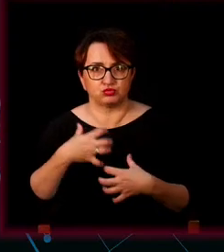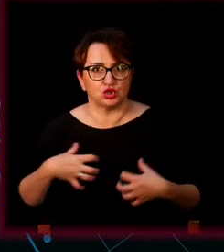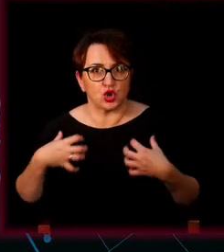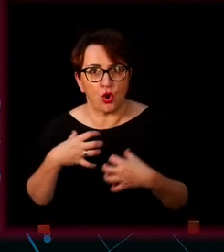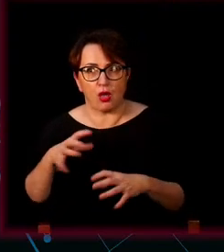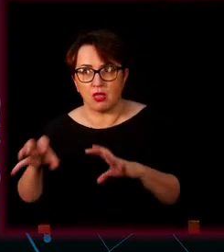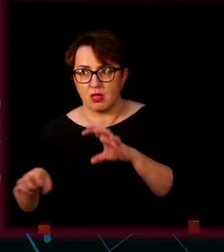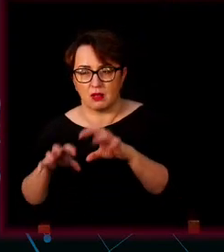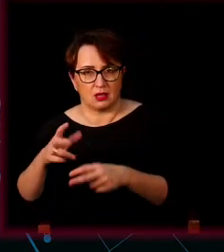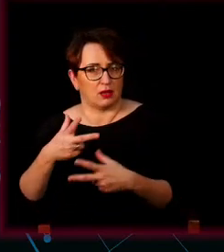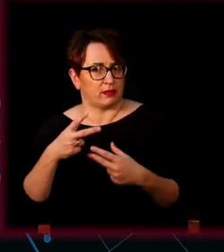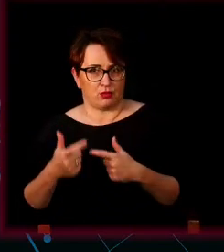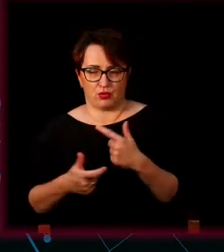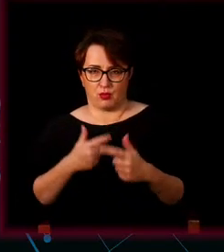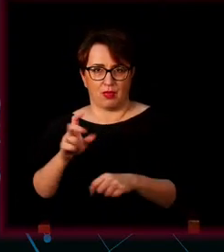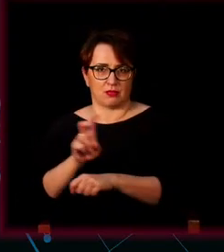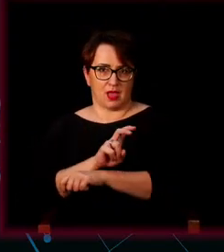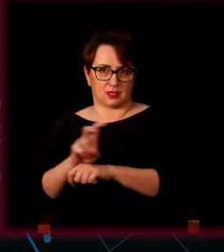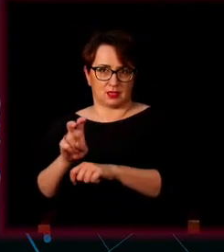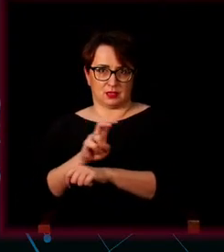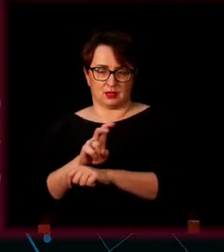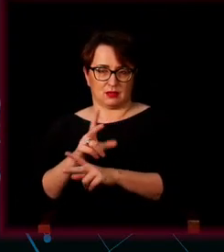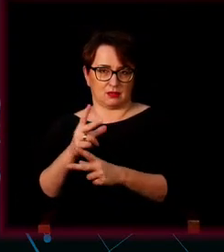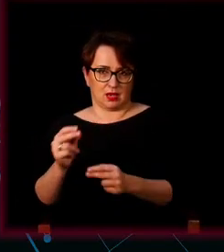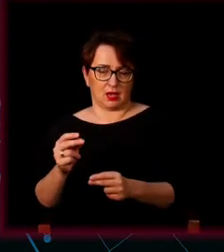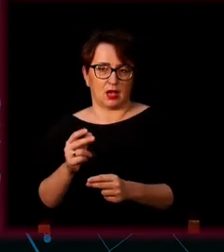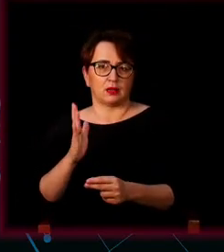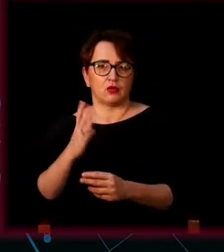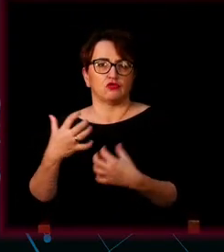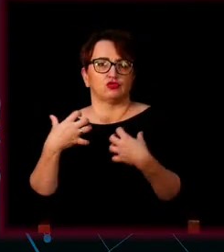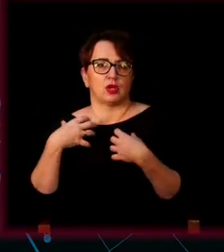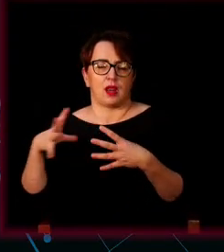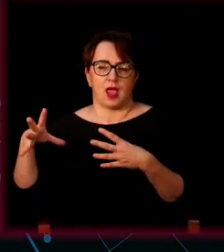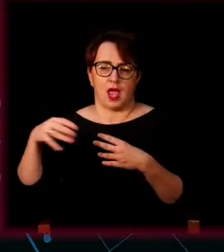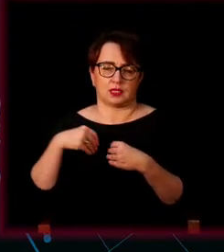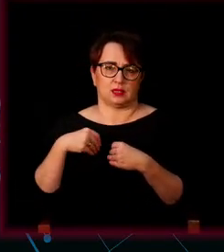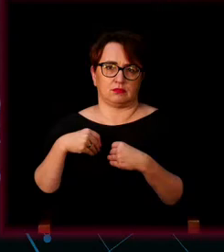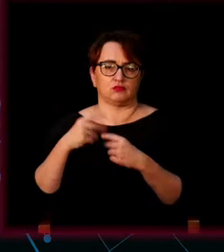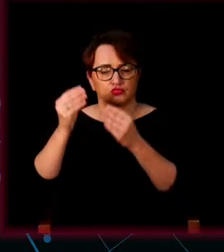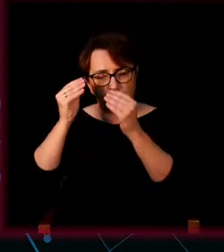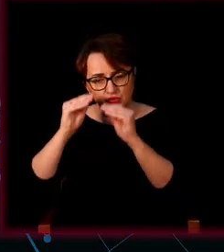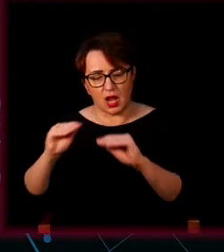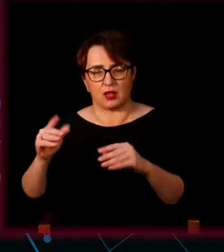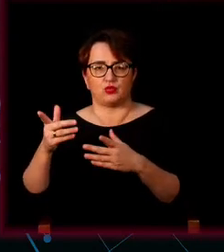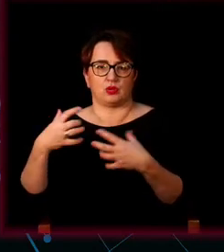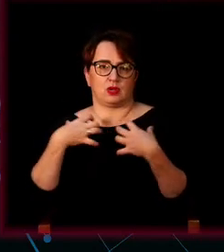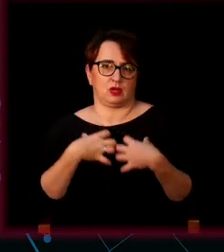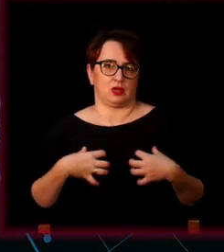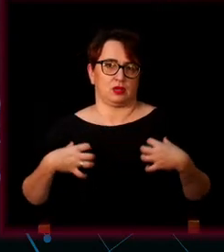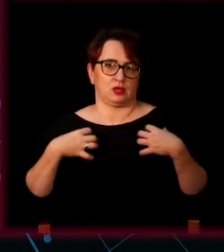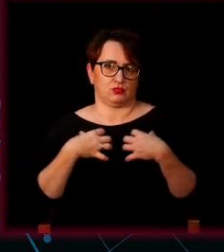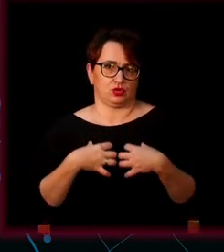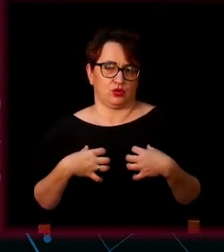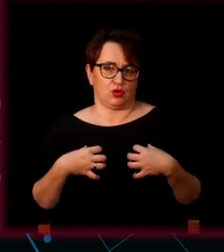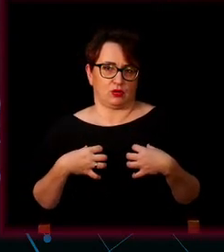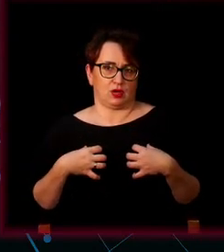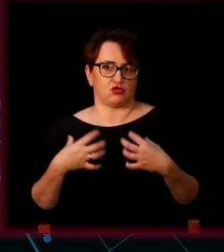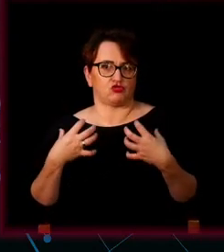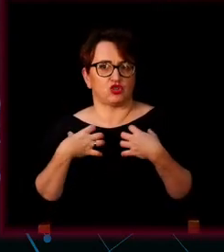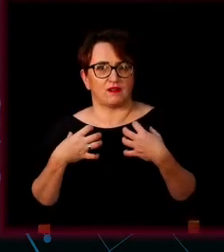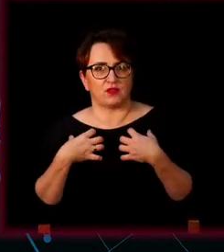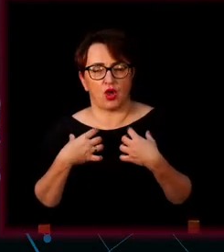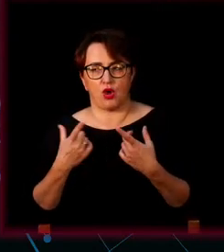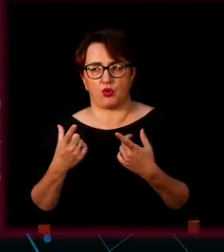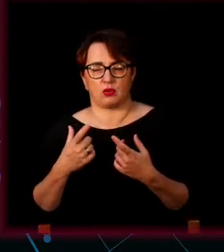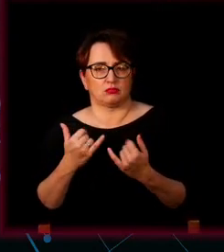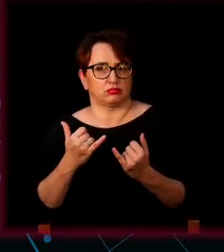przy użyciu narzędzi, techniki, tylko w pewnym sensie egzystuje cały czas w poszanowaniu tych żywiołów, w